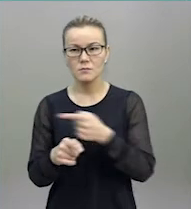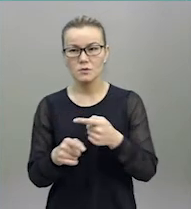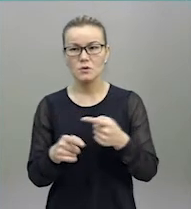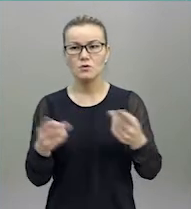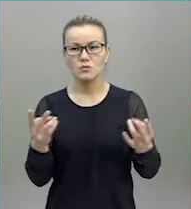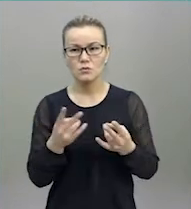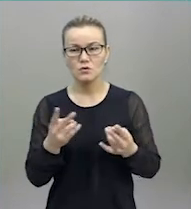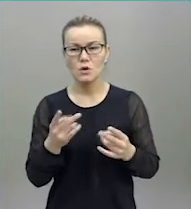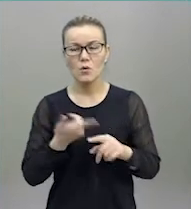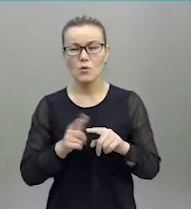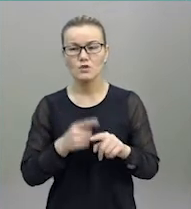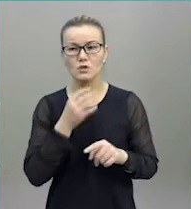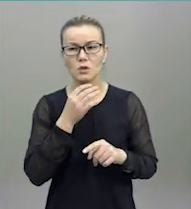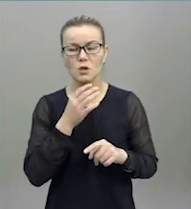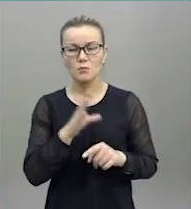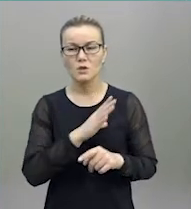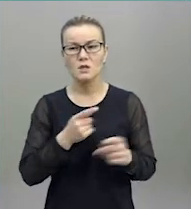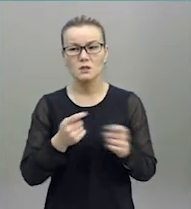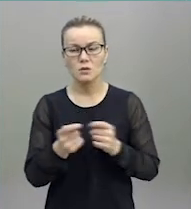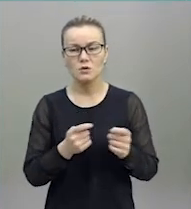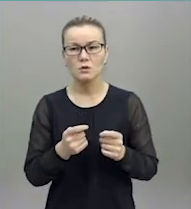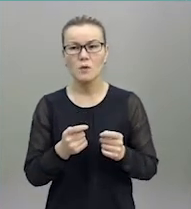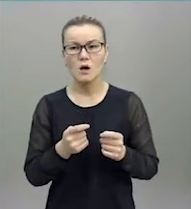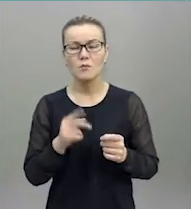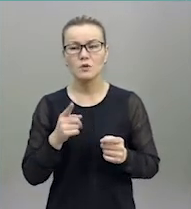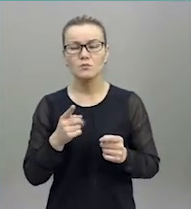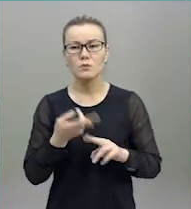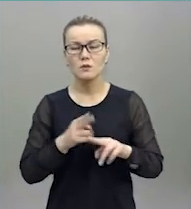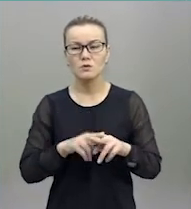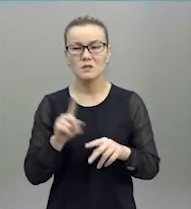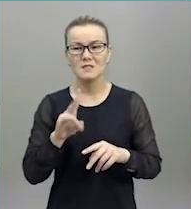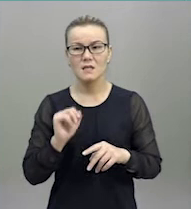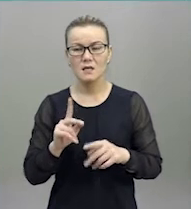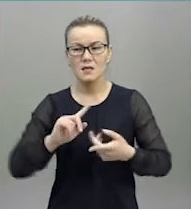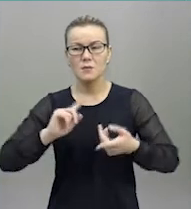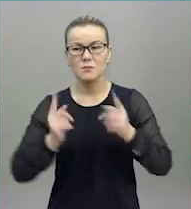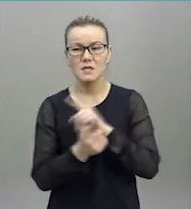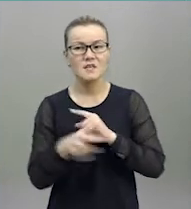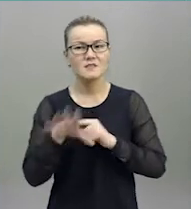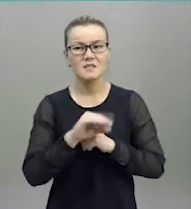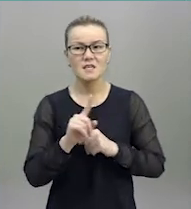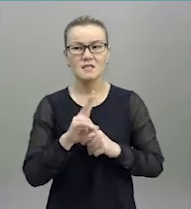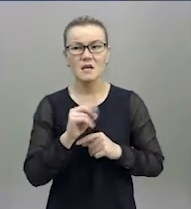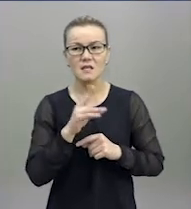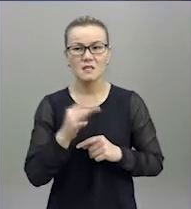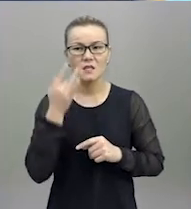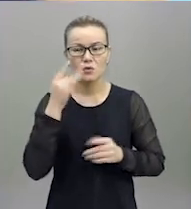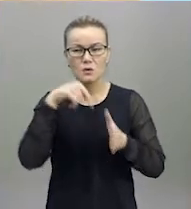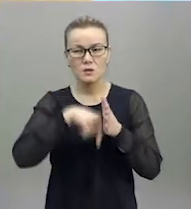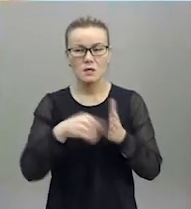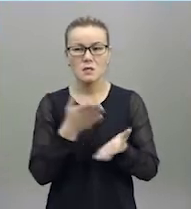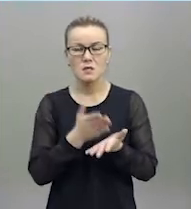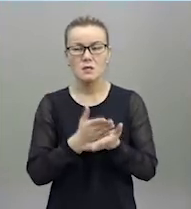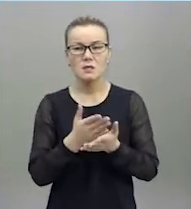быть всегда очень осторожным почему потому что этот знак меняет все знаки которые стоят в скобках